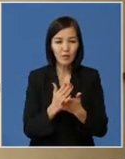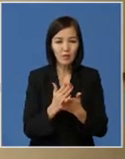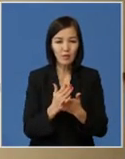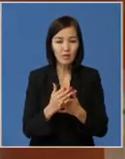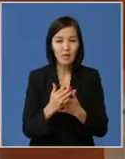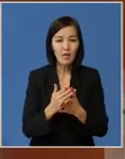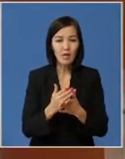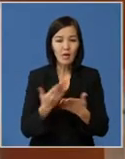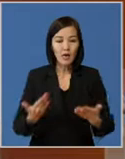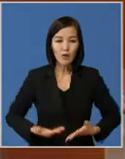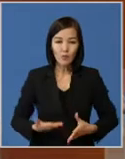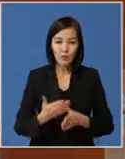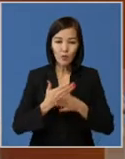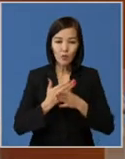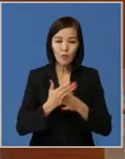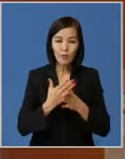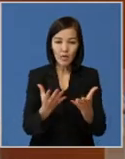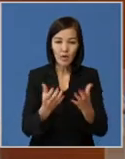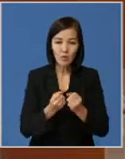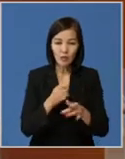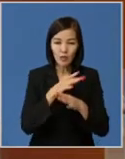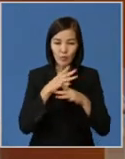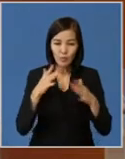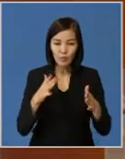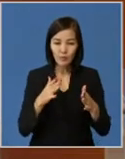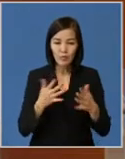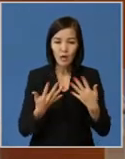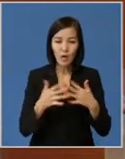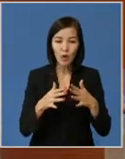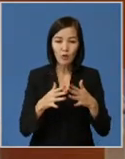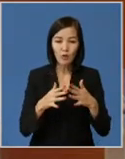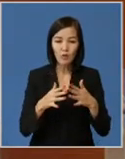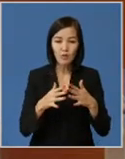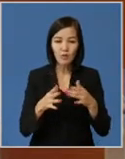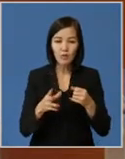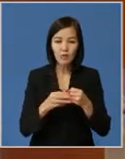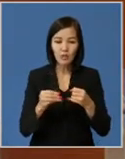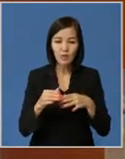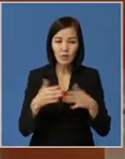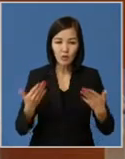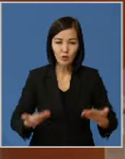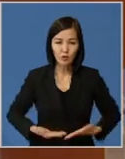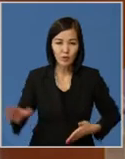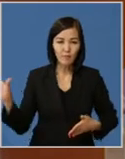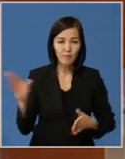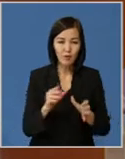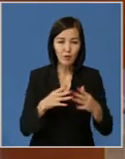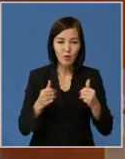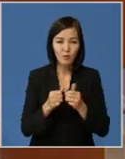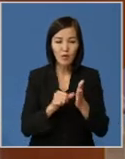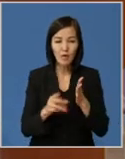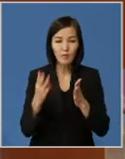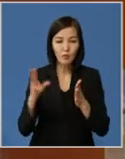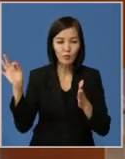атаулы әлеуметтік көмек алушылардың басым бөлігін ауылдық жерлердегі отбасылар. Бұл барлық отбасының